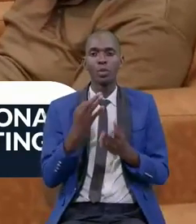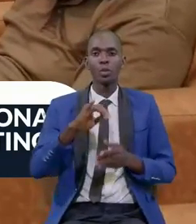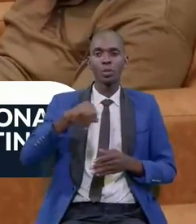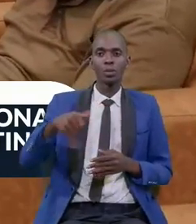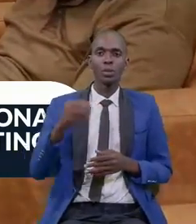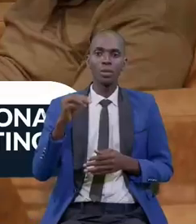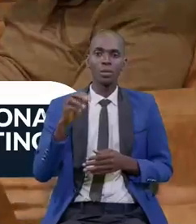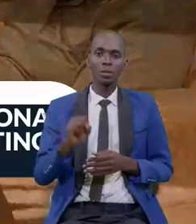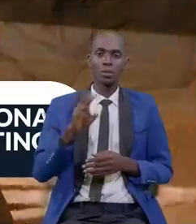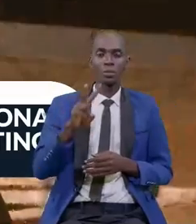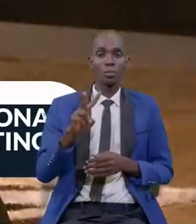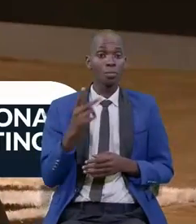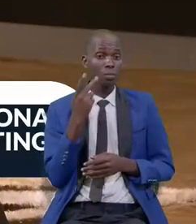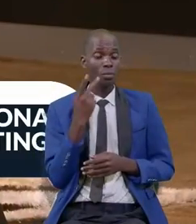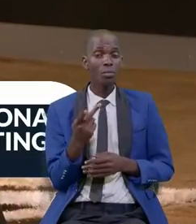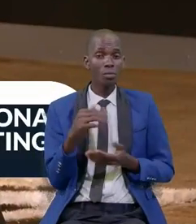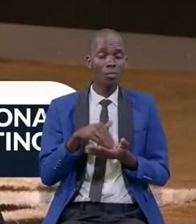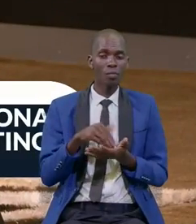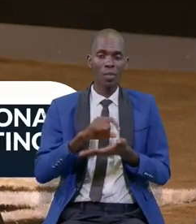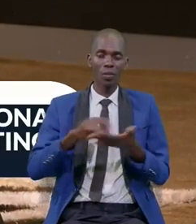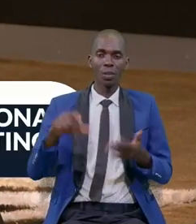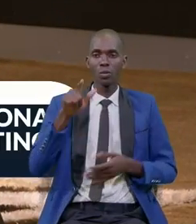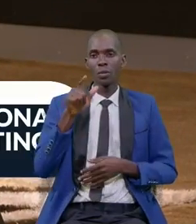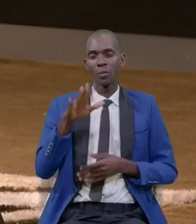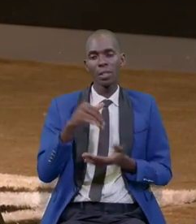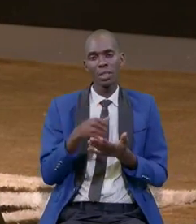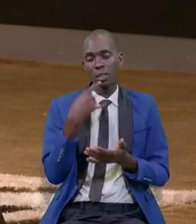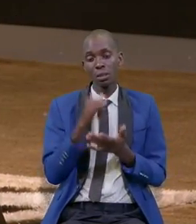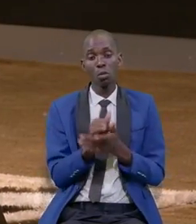Jacques 2, verset 25.